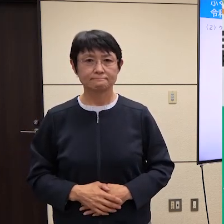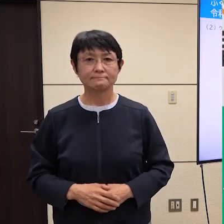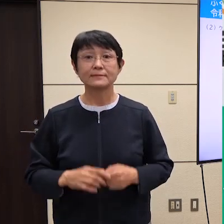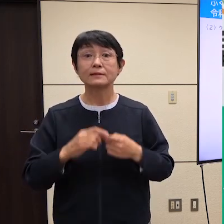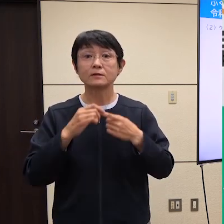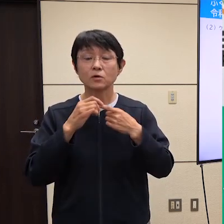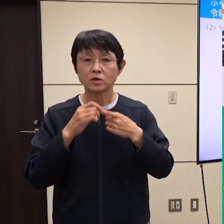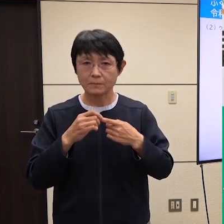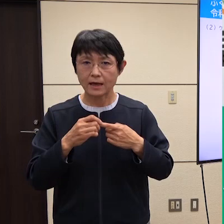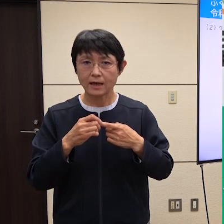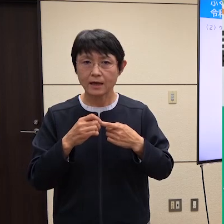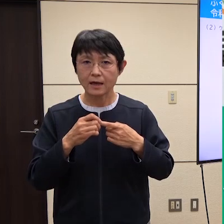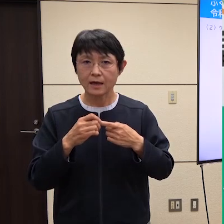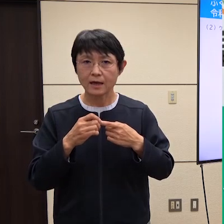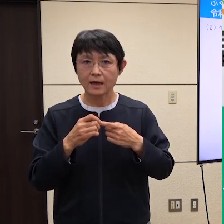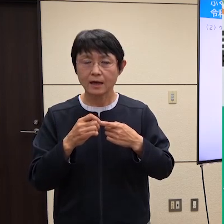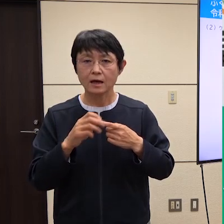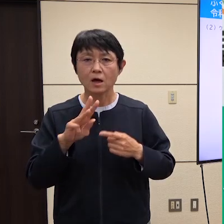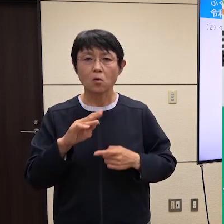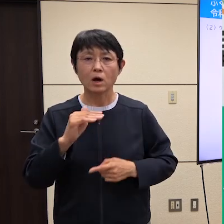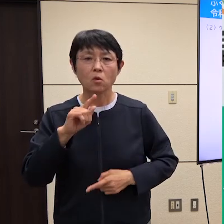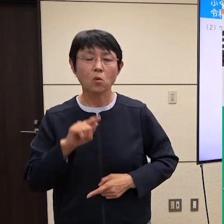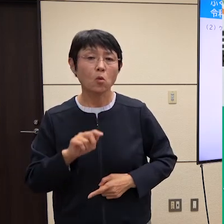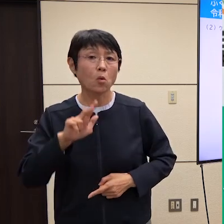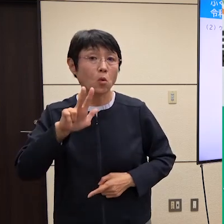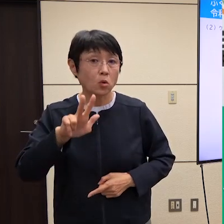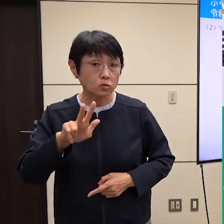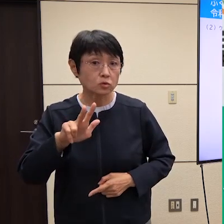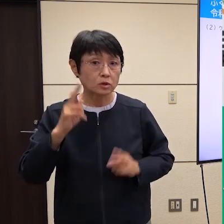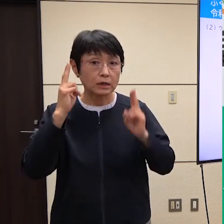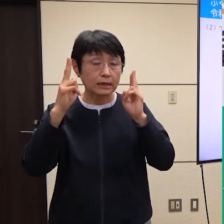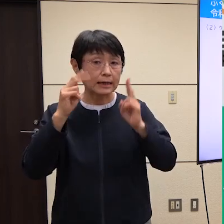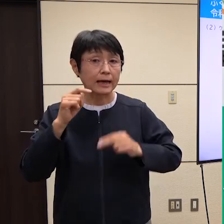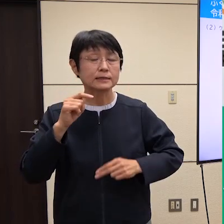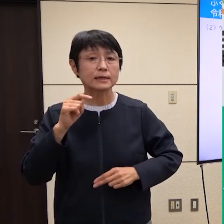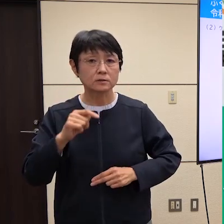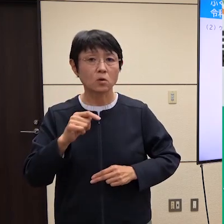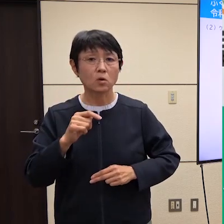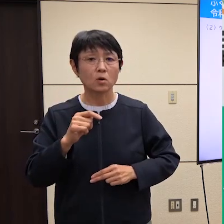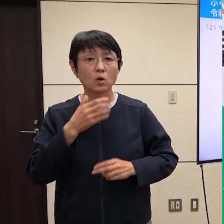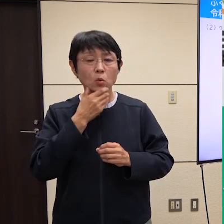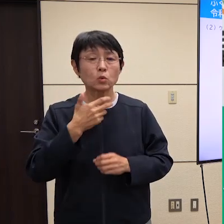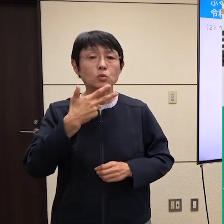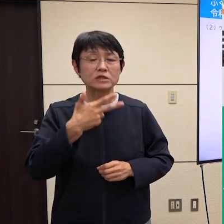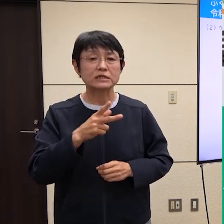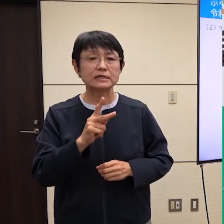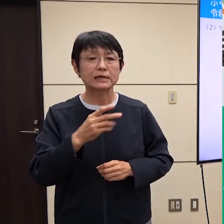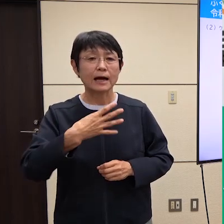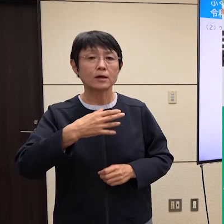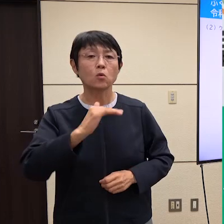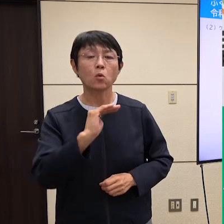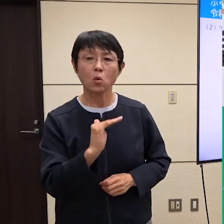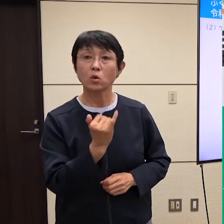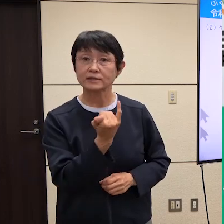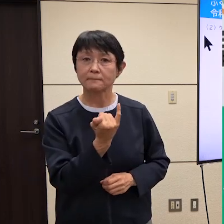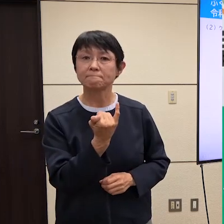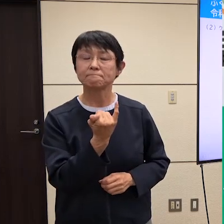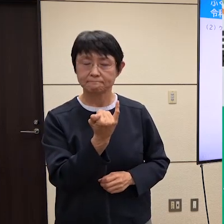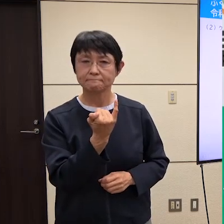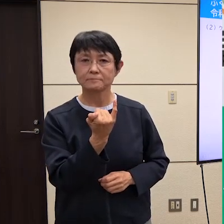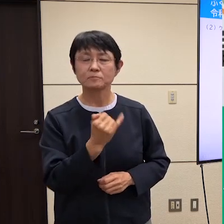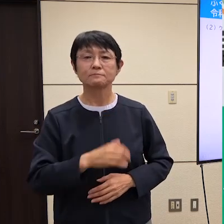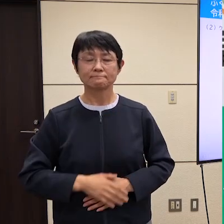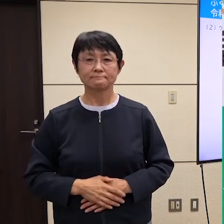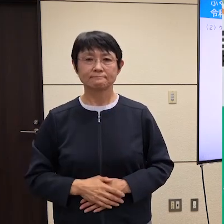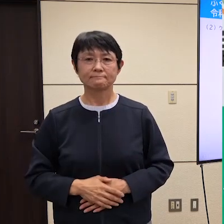ずお一人は、ワコールに所属しております、福士加代子さんがお一人、女性です